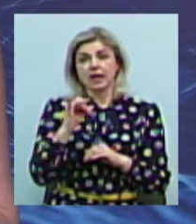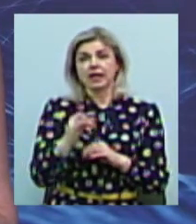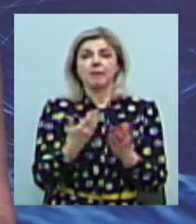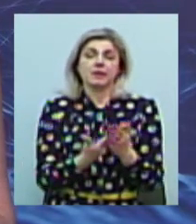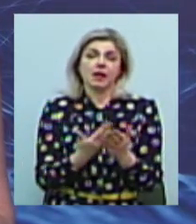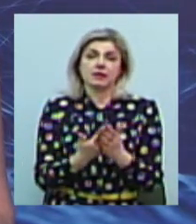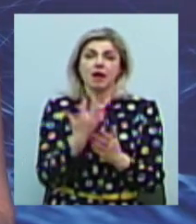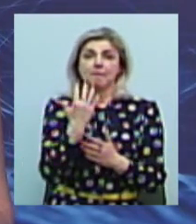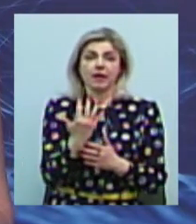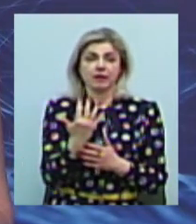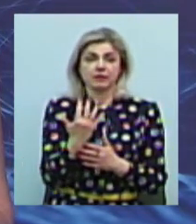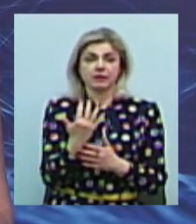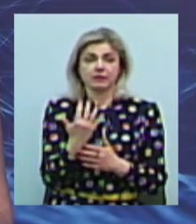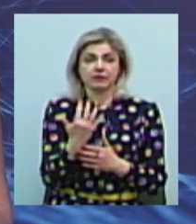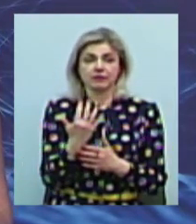десь